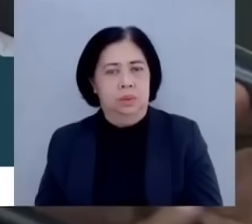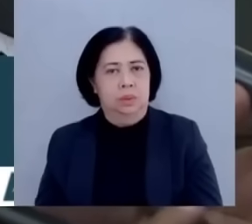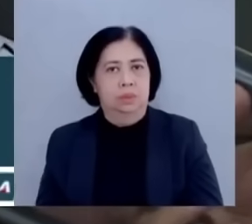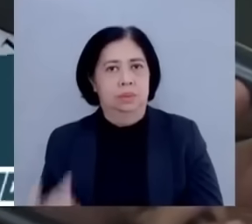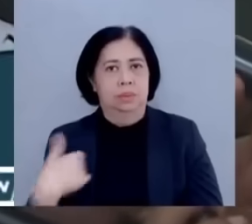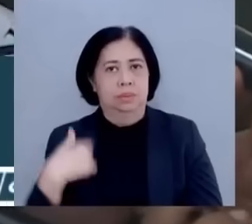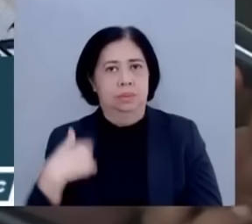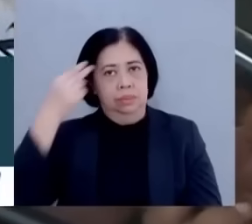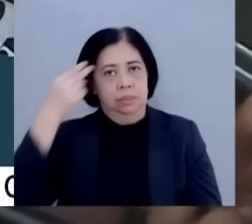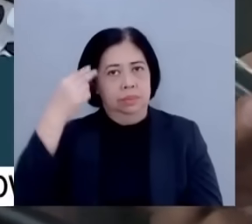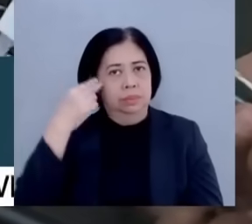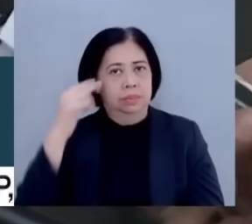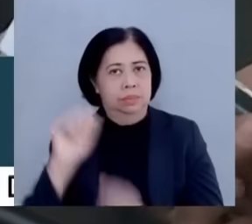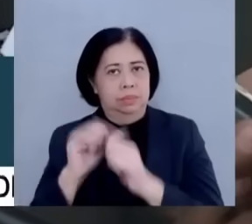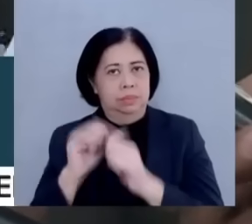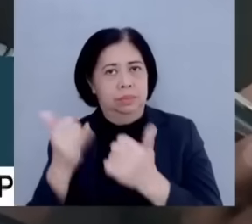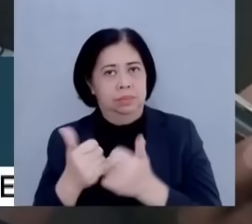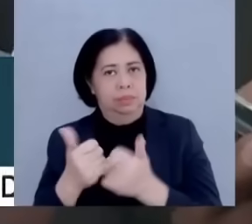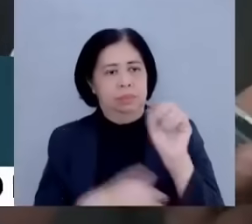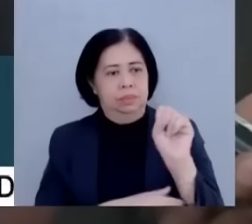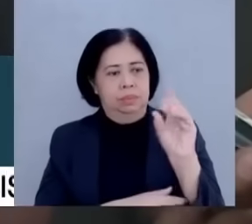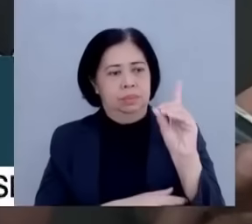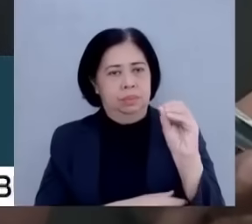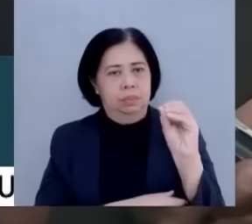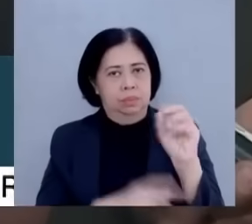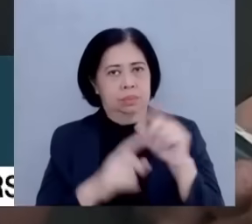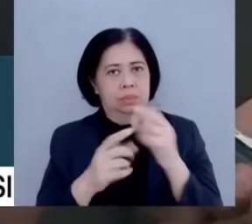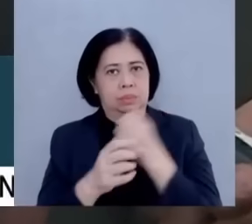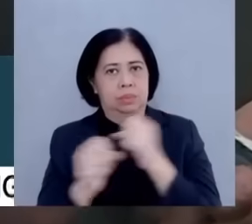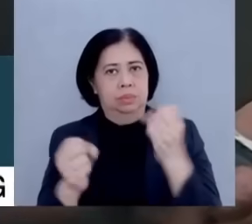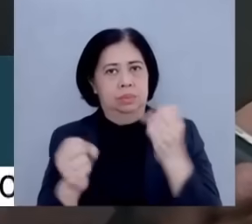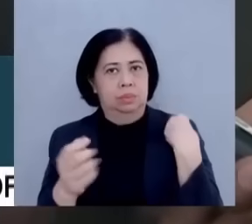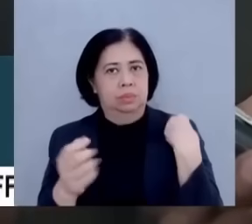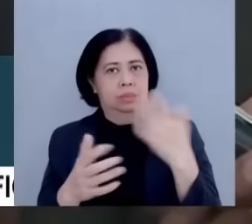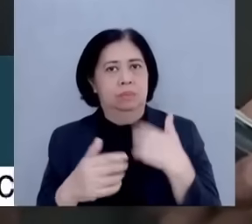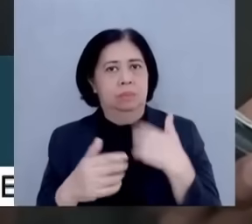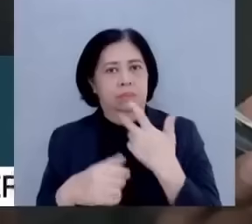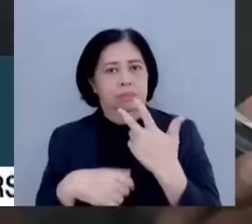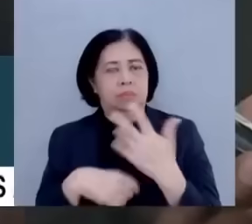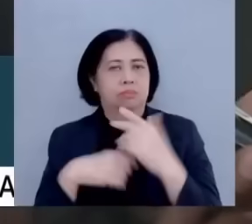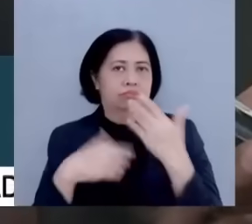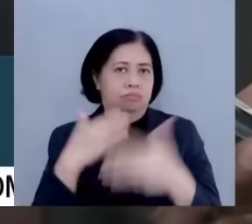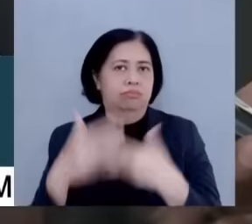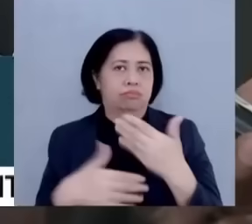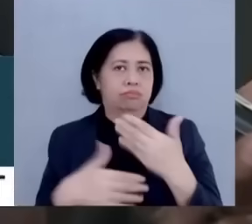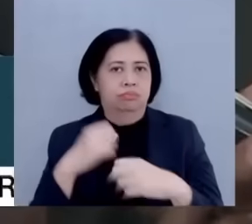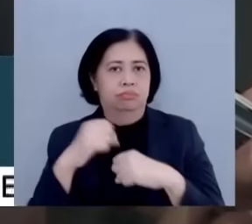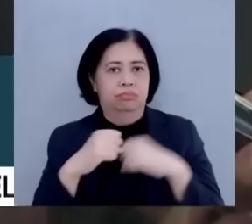agency, may SDO kami, may security officer kami. Ganun talaga ang structure.